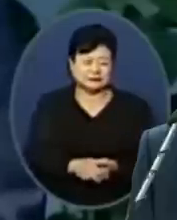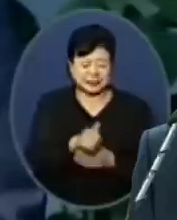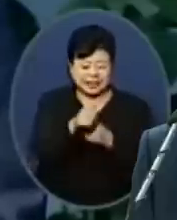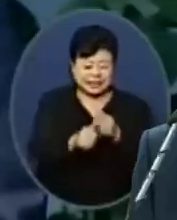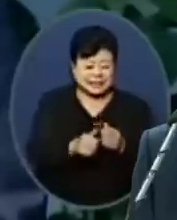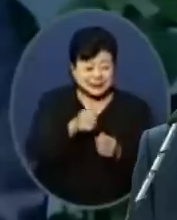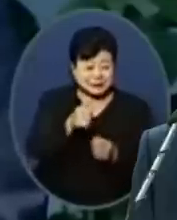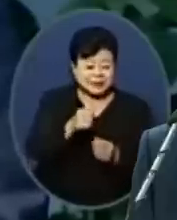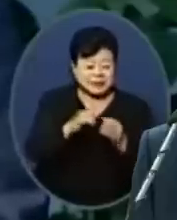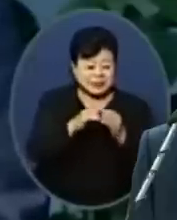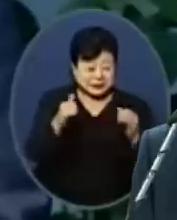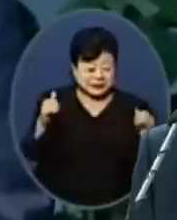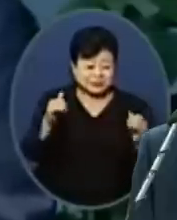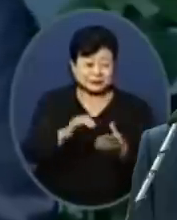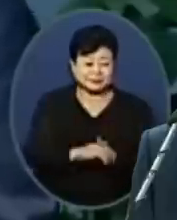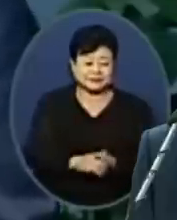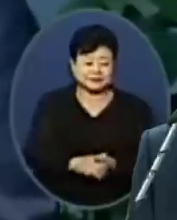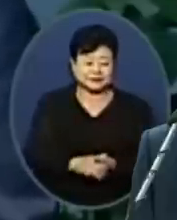하나님의 백성으로